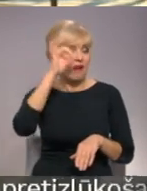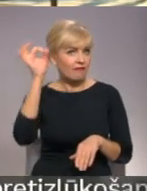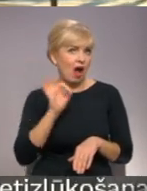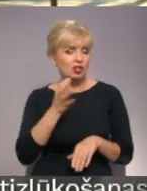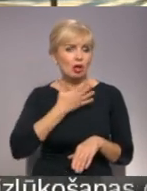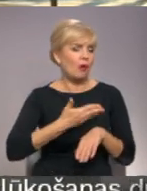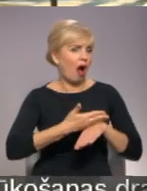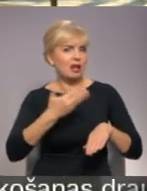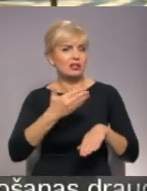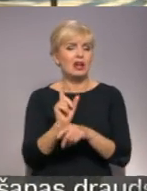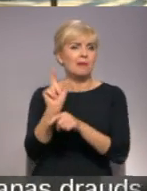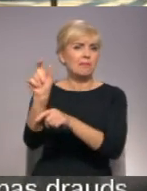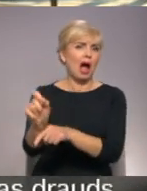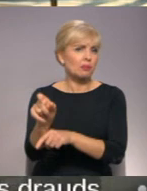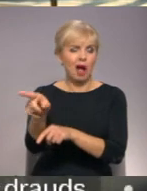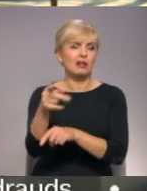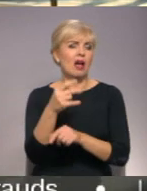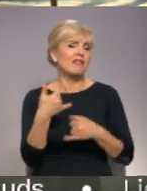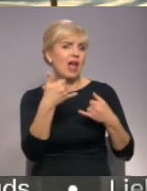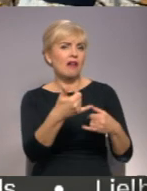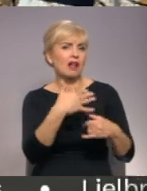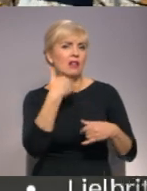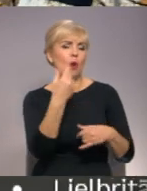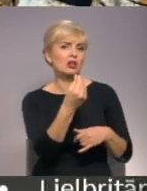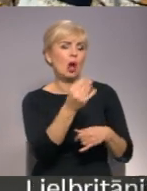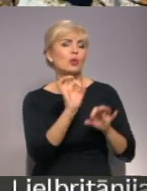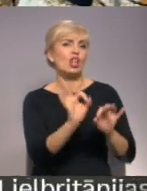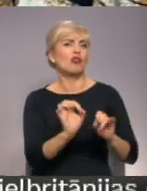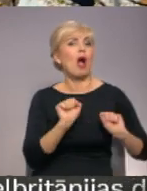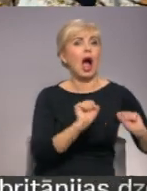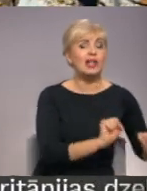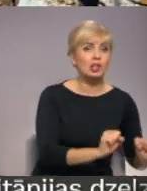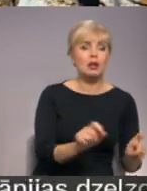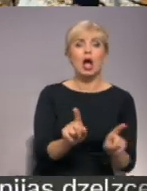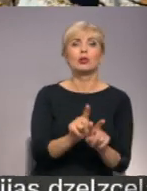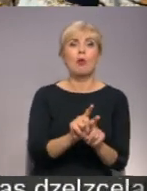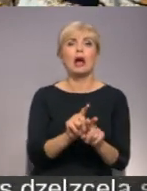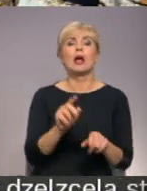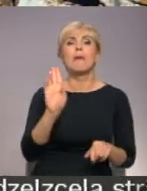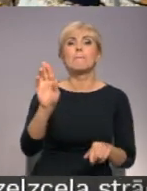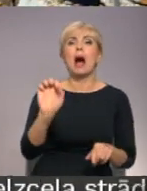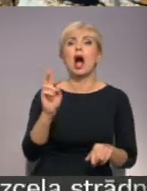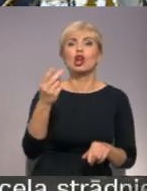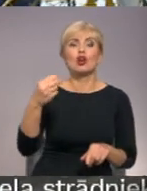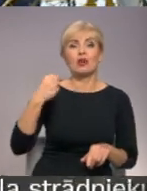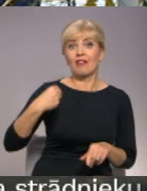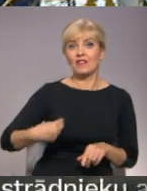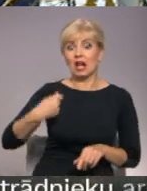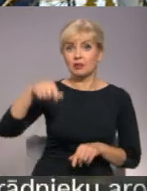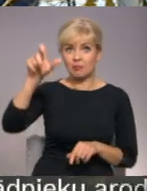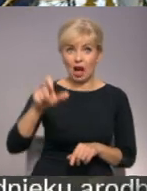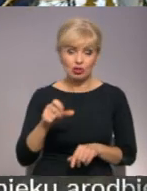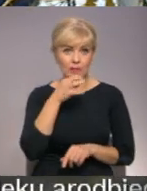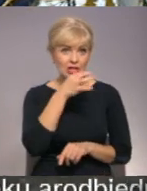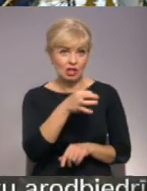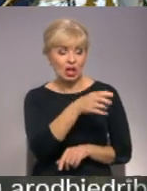ļoti asi pārmeta, ka tā nevelta pietiekam daudz līdzekļus aizsardzībai. Tāpat arī Emmanuel Macrona, Francijas prezidenta izteikumi,